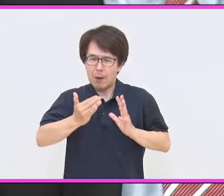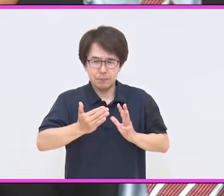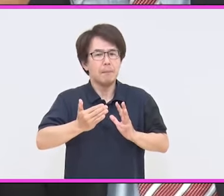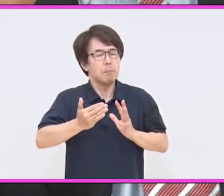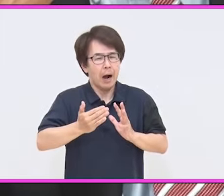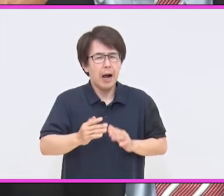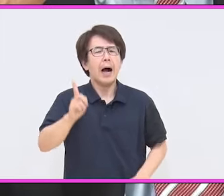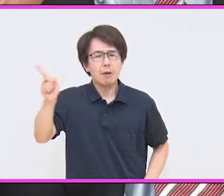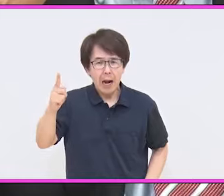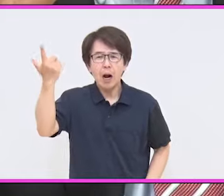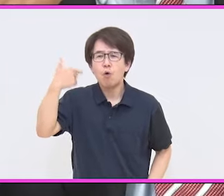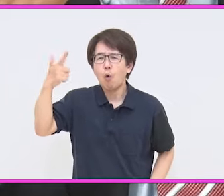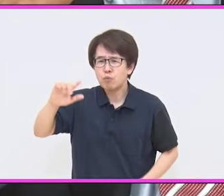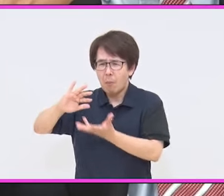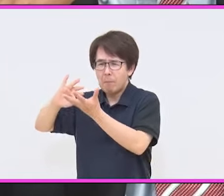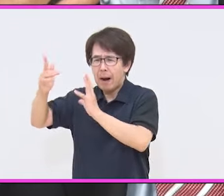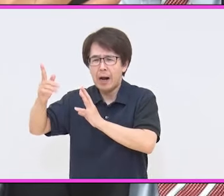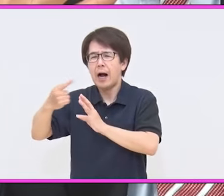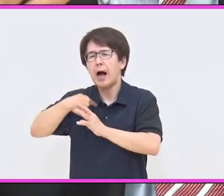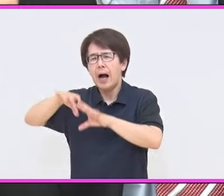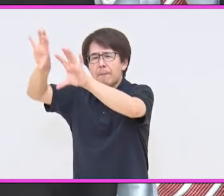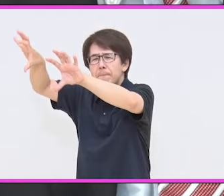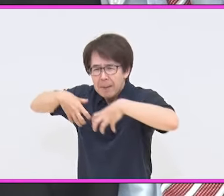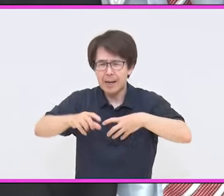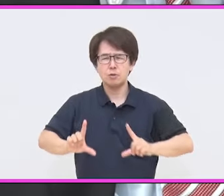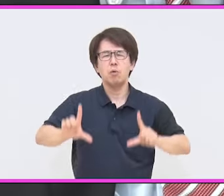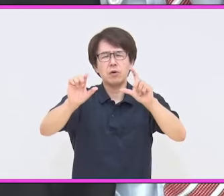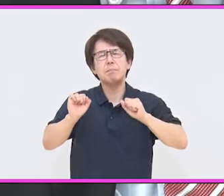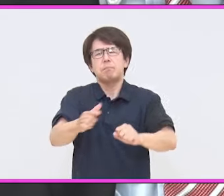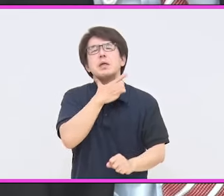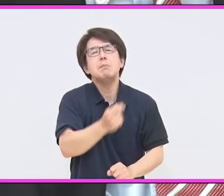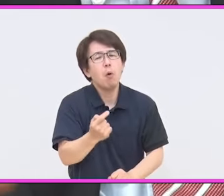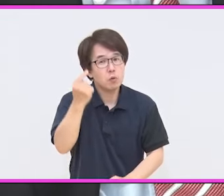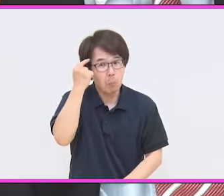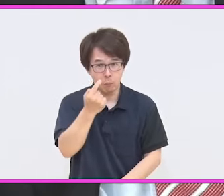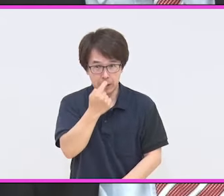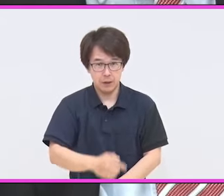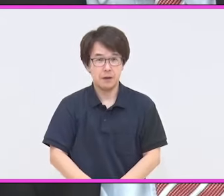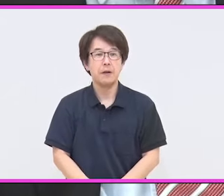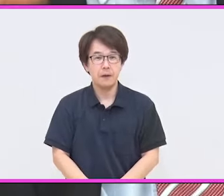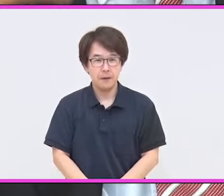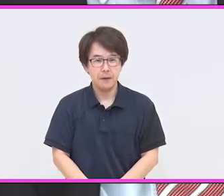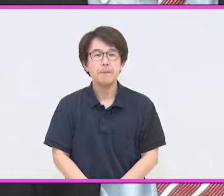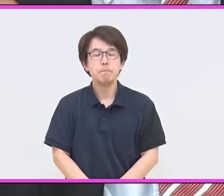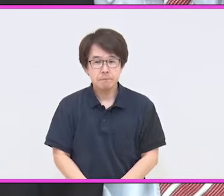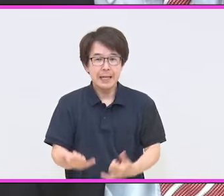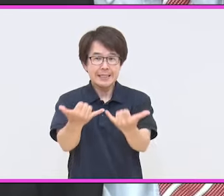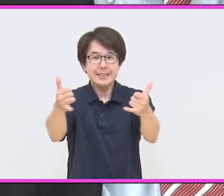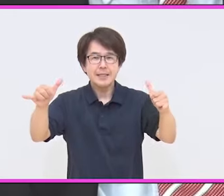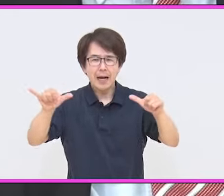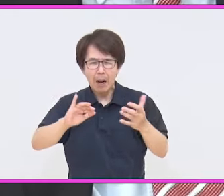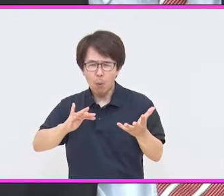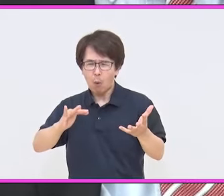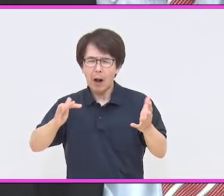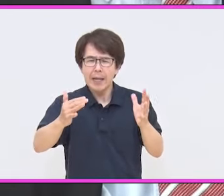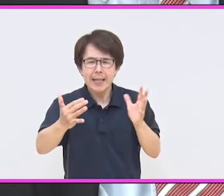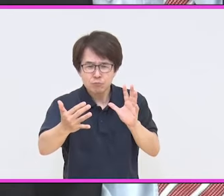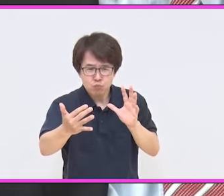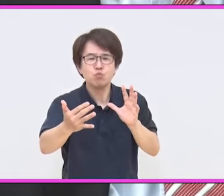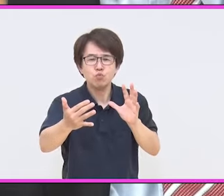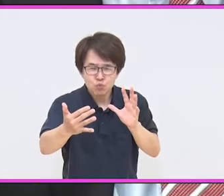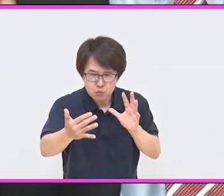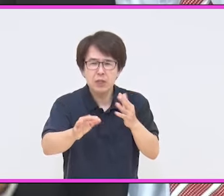ことを東京でもやりたいっていう気持ちになったんですね。それからその社会を変えていくにはいろんな